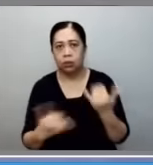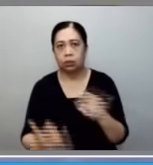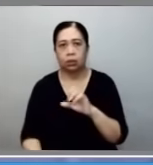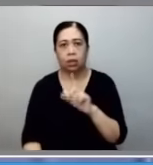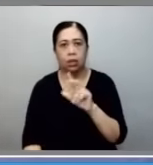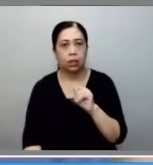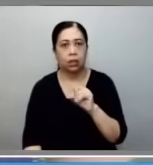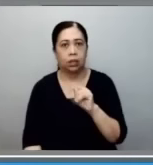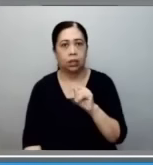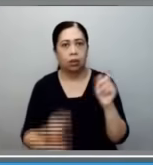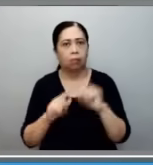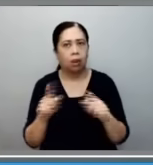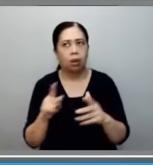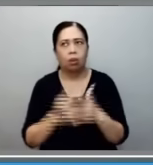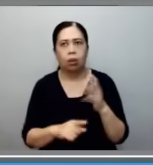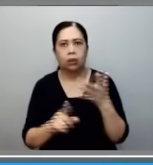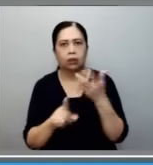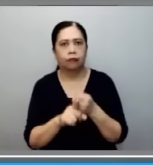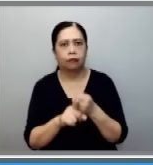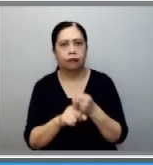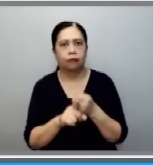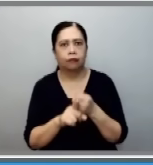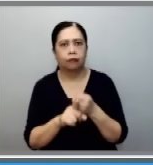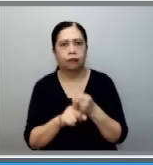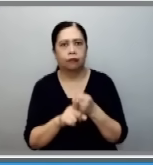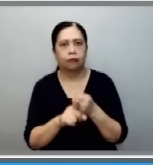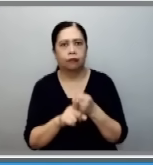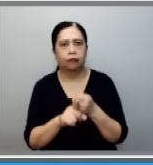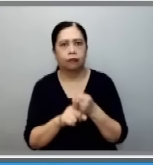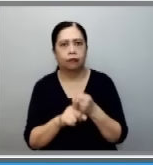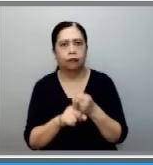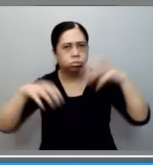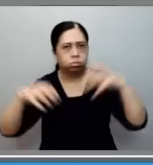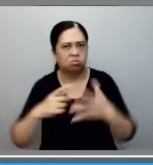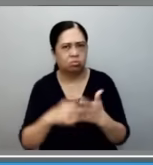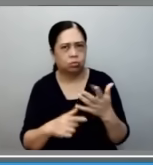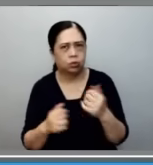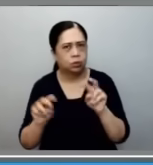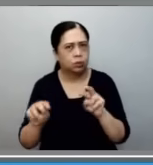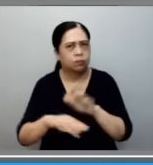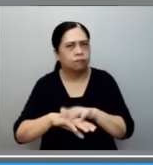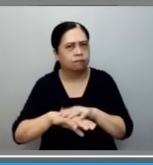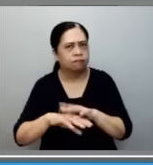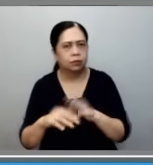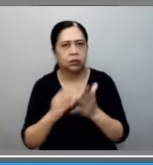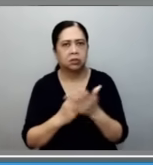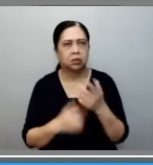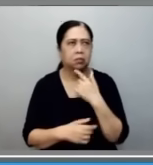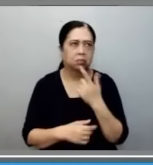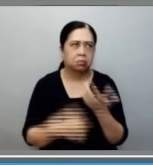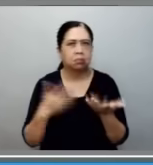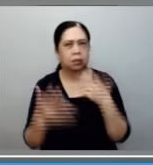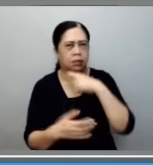pero kapag umulan, ano ho bang epekto ng El Nino kapag katag-ulan? Ano yung, ang iba kasi nagsasabi na baka dry